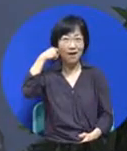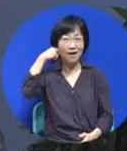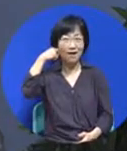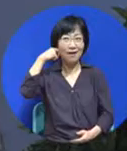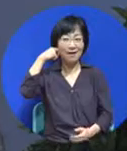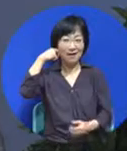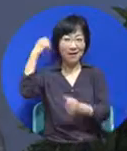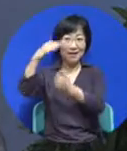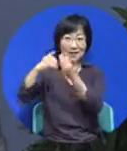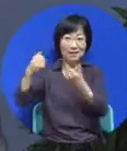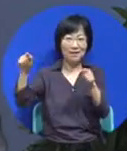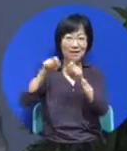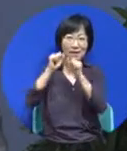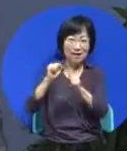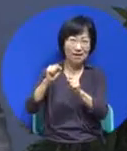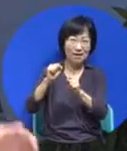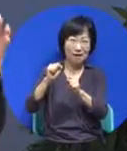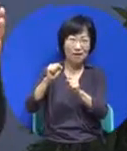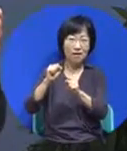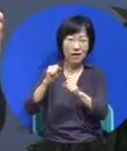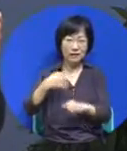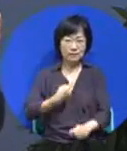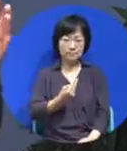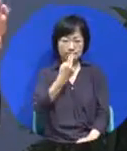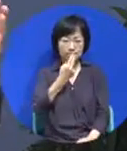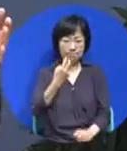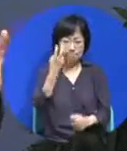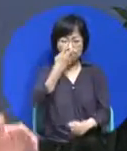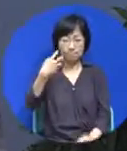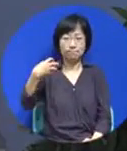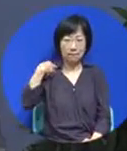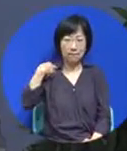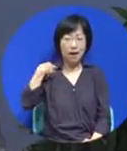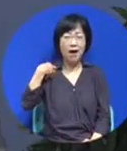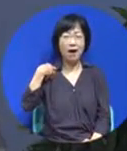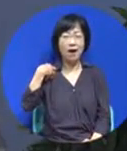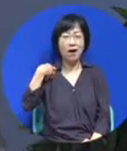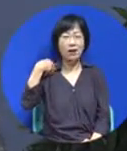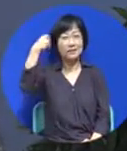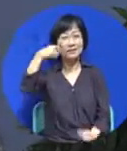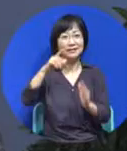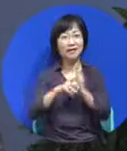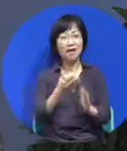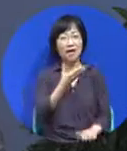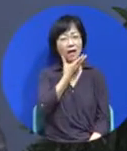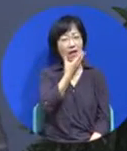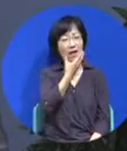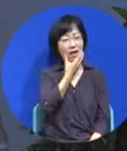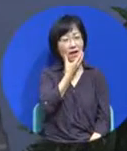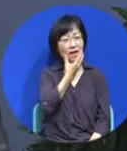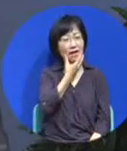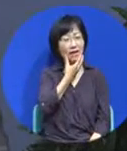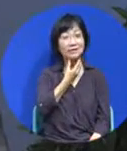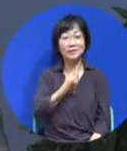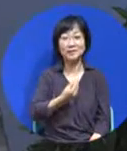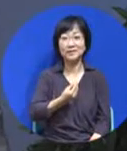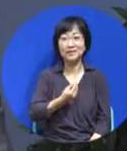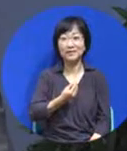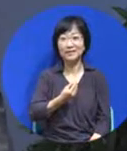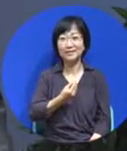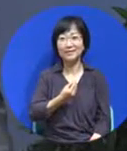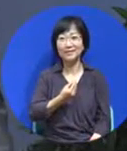예, 정말 그 행복은 뭐라 표현할지 모르는 거죠. And I cannot express the kind of feeling it was, so